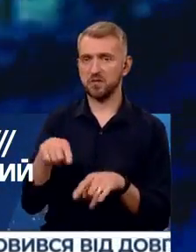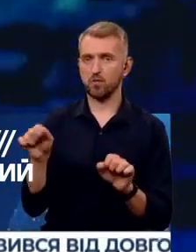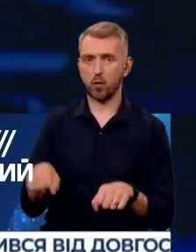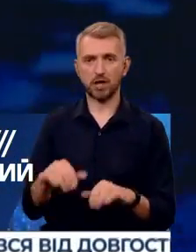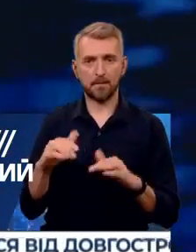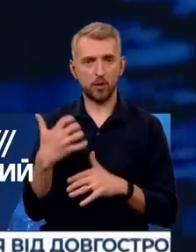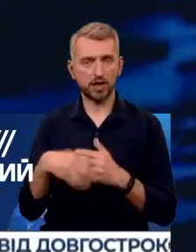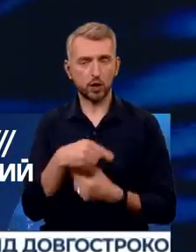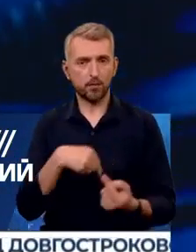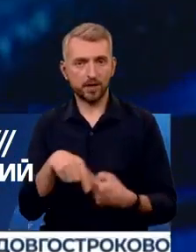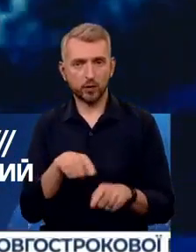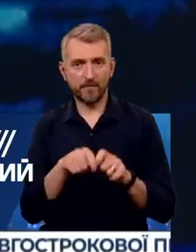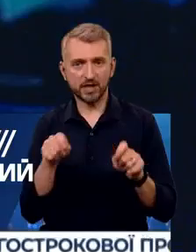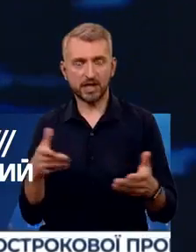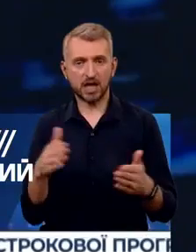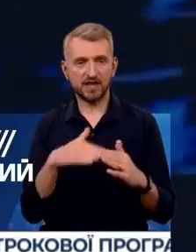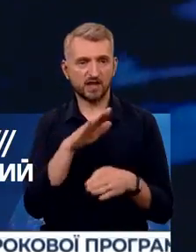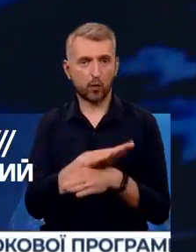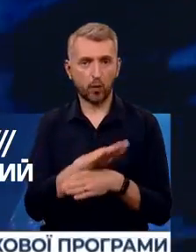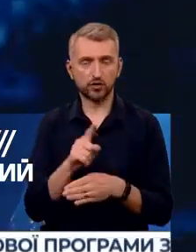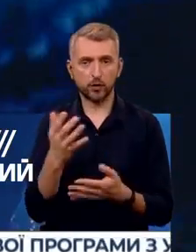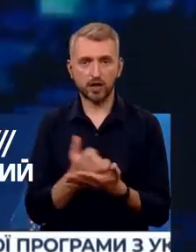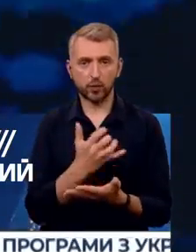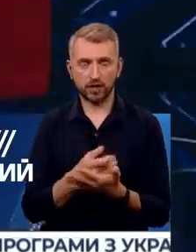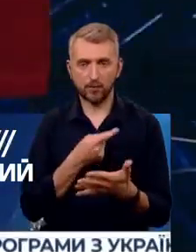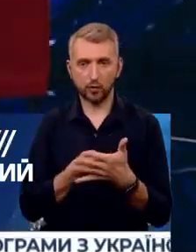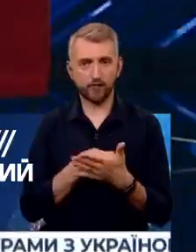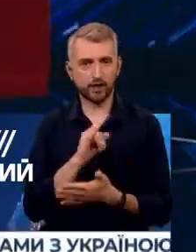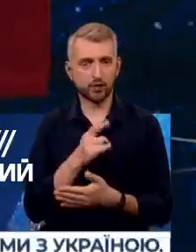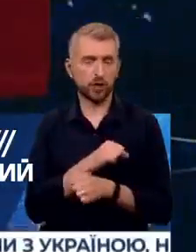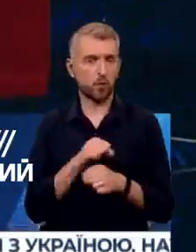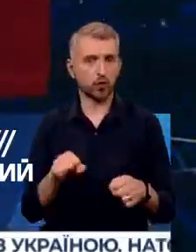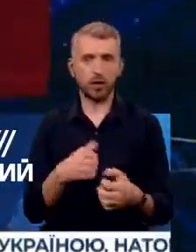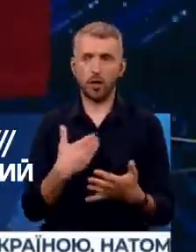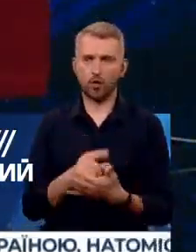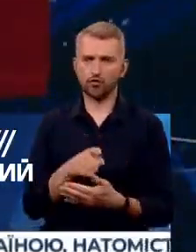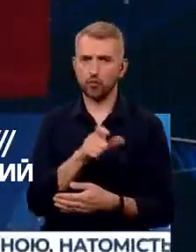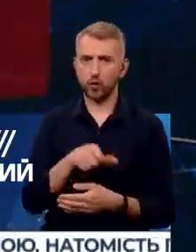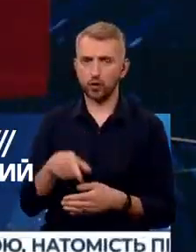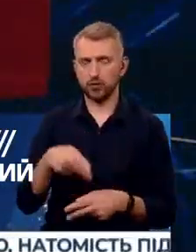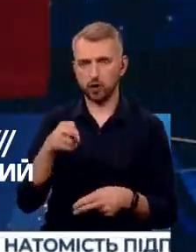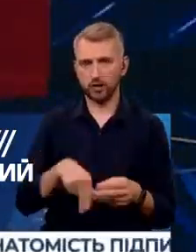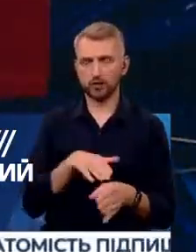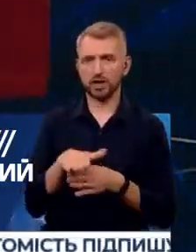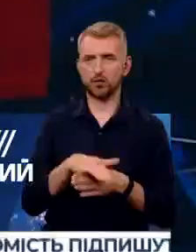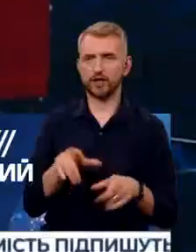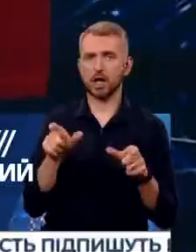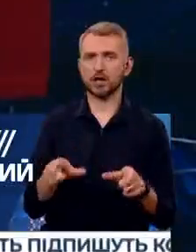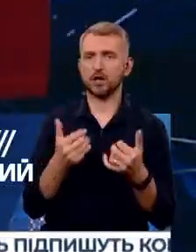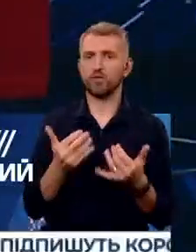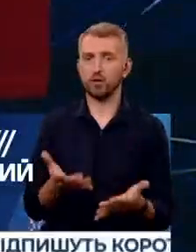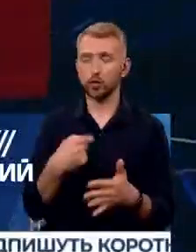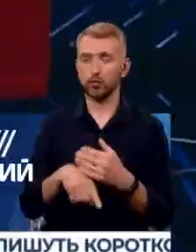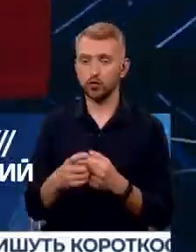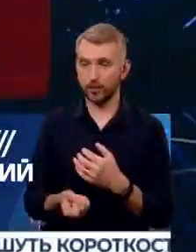малому середньому бізнесу відкрити якийсь кіоск, щоб заробити і прогодувати дитину, не можна. От чому люди перестали дотримуватися карантинних вимог. Тому